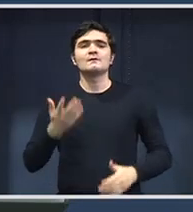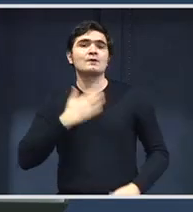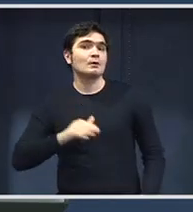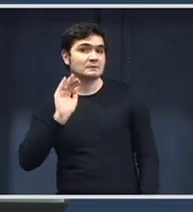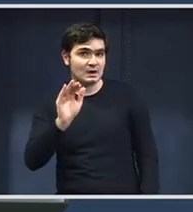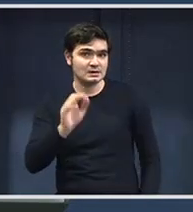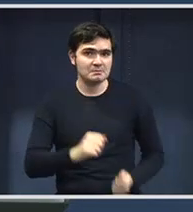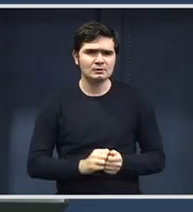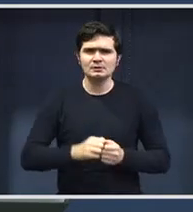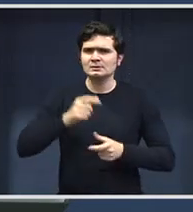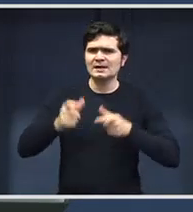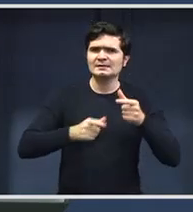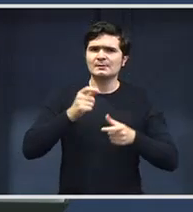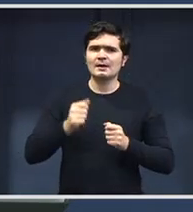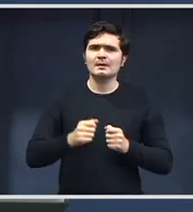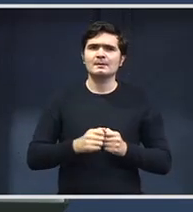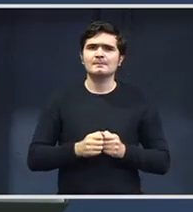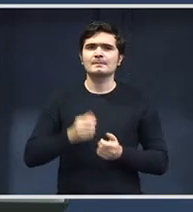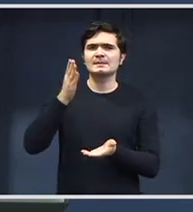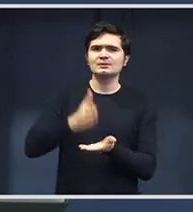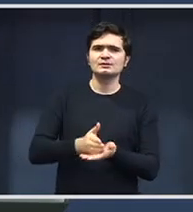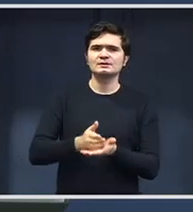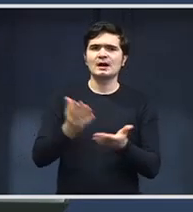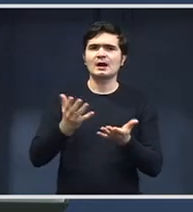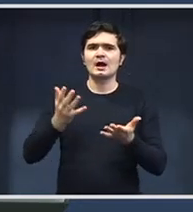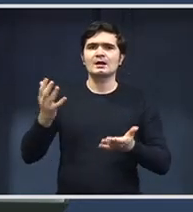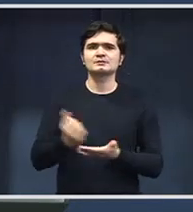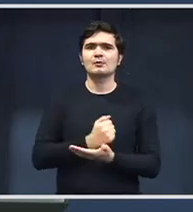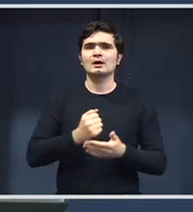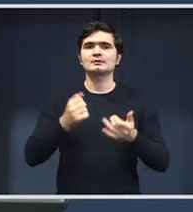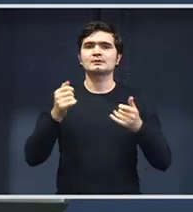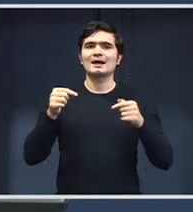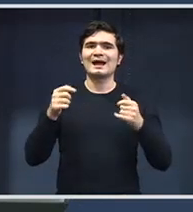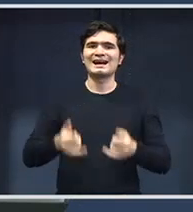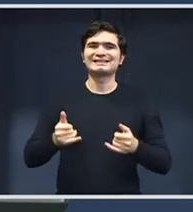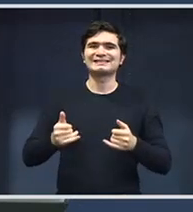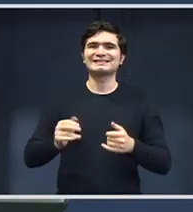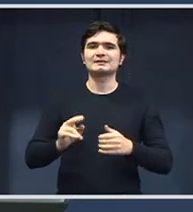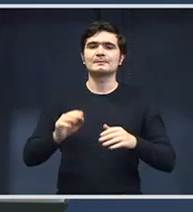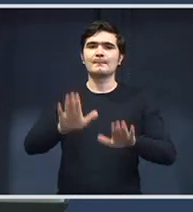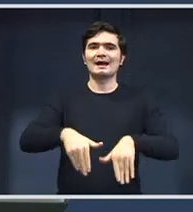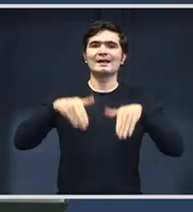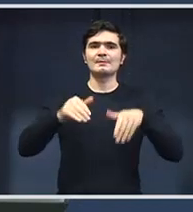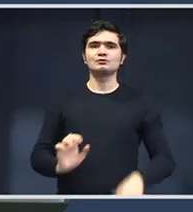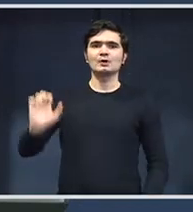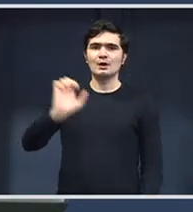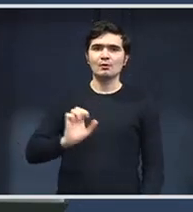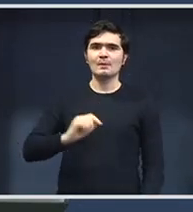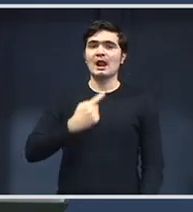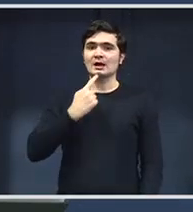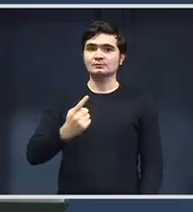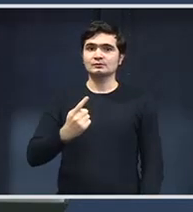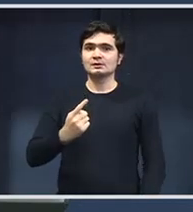Voiam să vă întreb despre decizia pe care au luat-o astăzi la nivelul Parlamentului European să existe